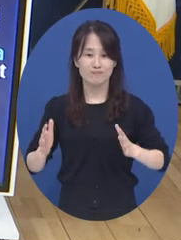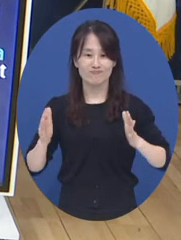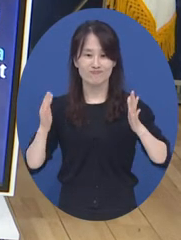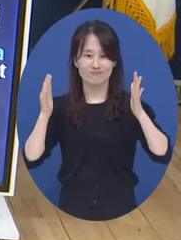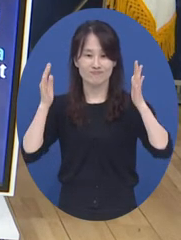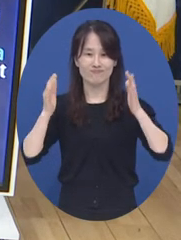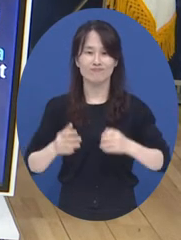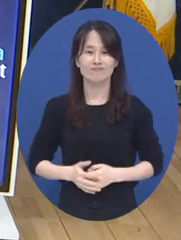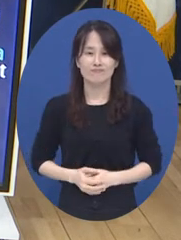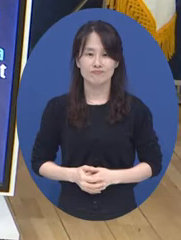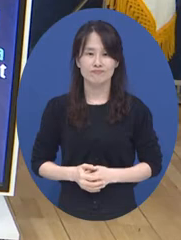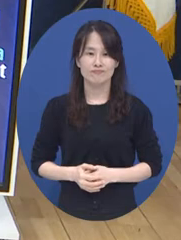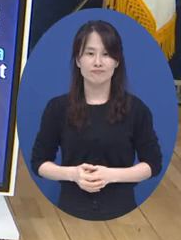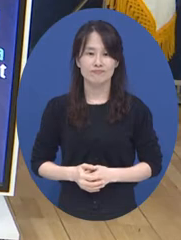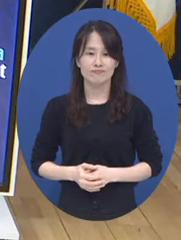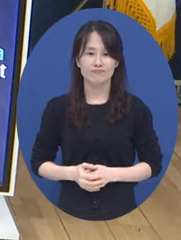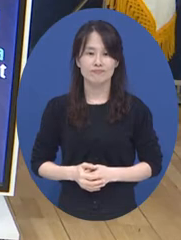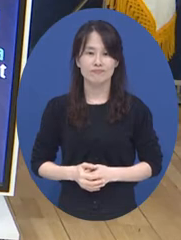other